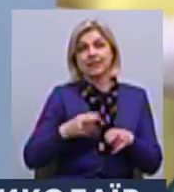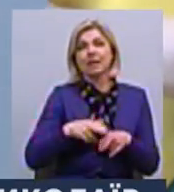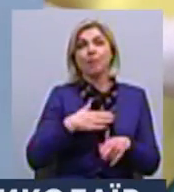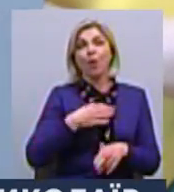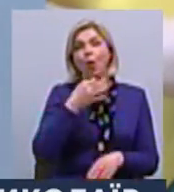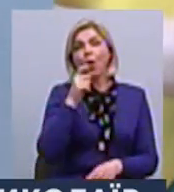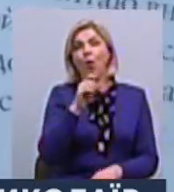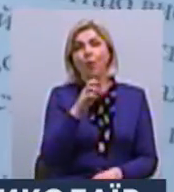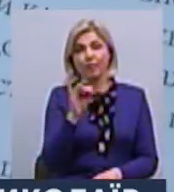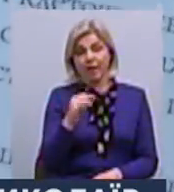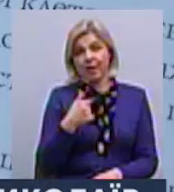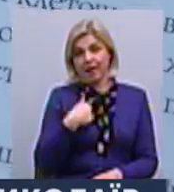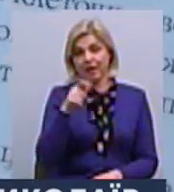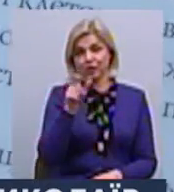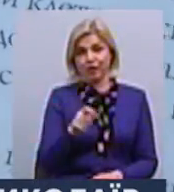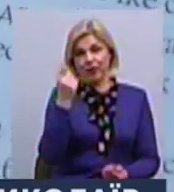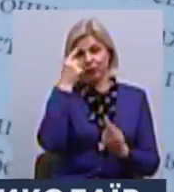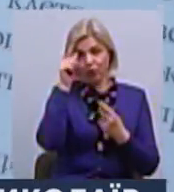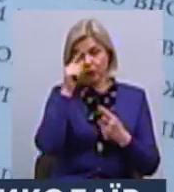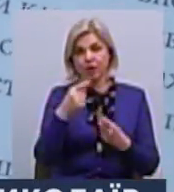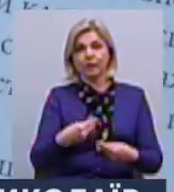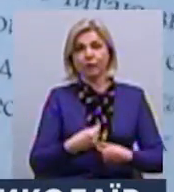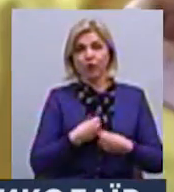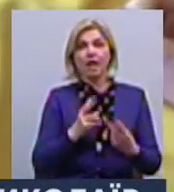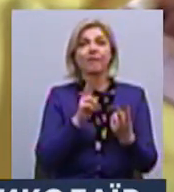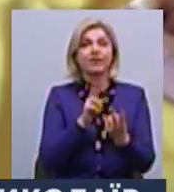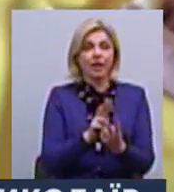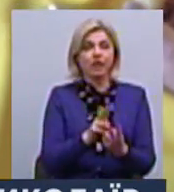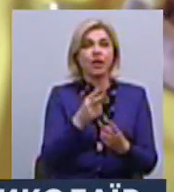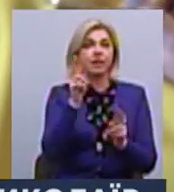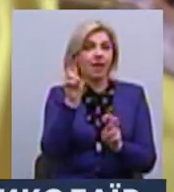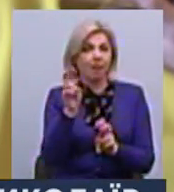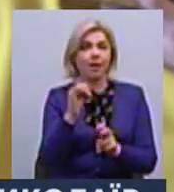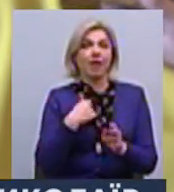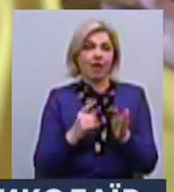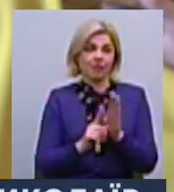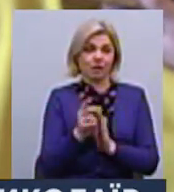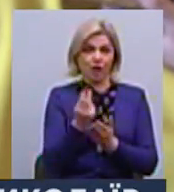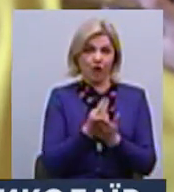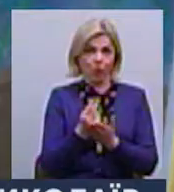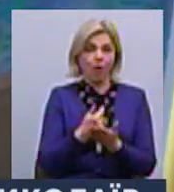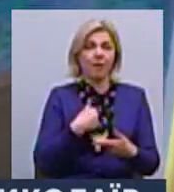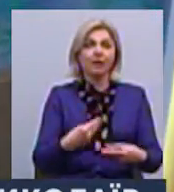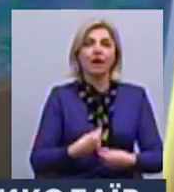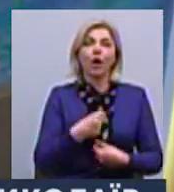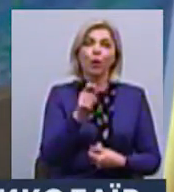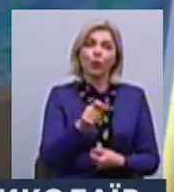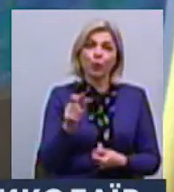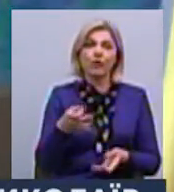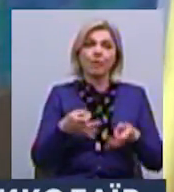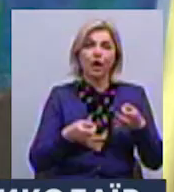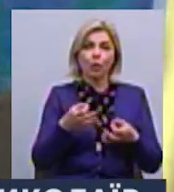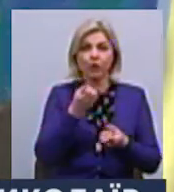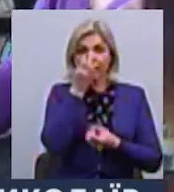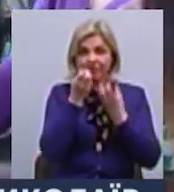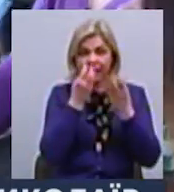людина творча. Надихнула мене якась тема, якась зустріч, і тут я щось почала малювати. Мене надихають люди і природа, квіти, небо.